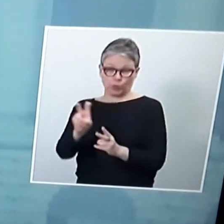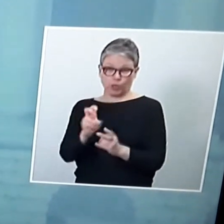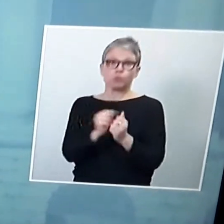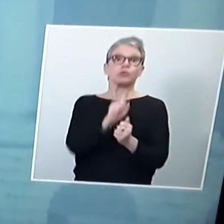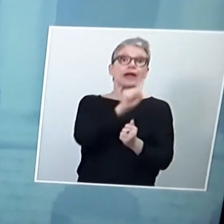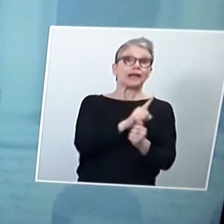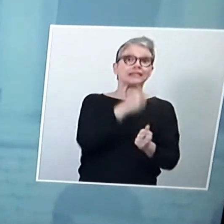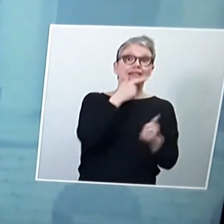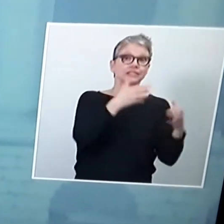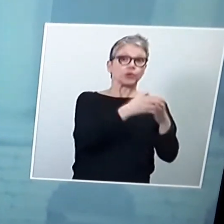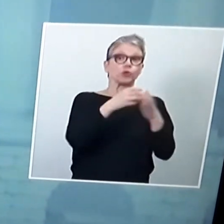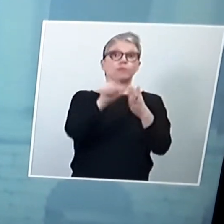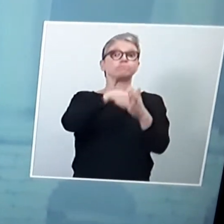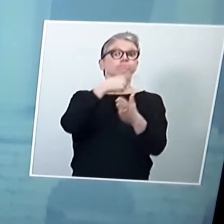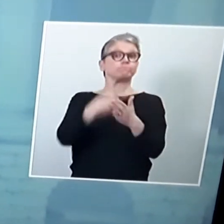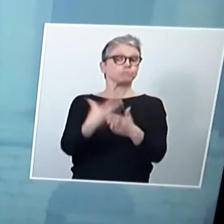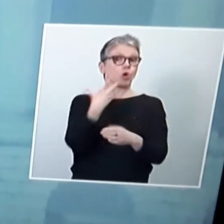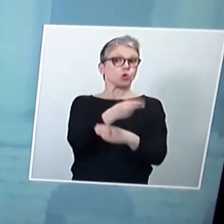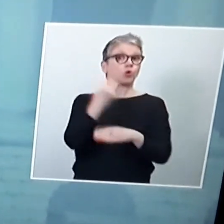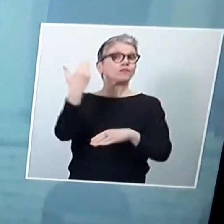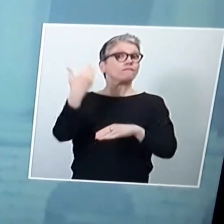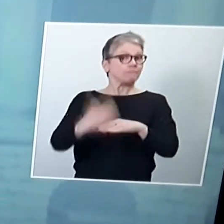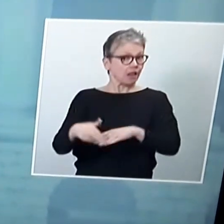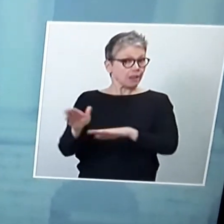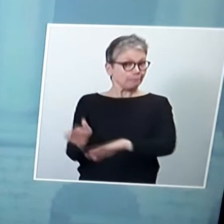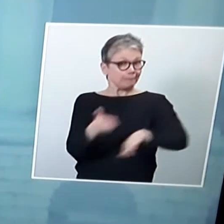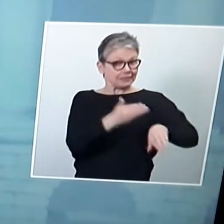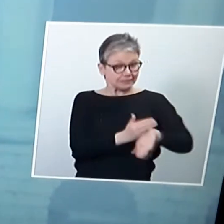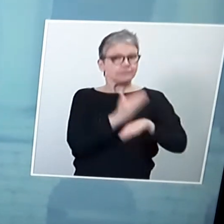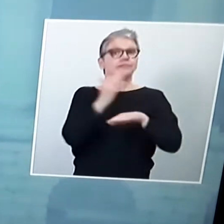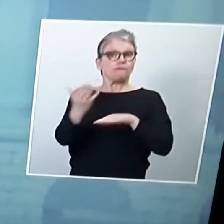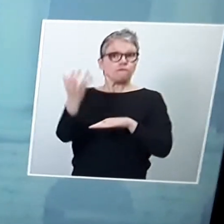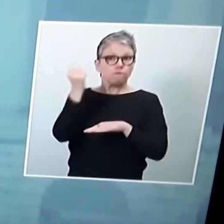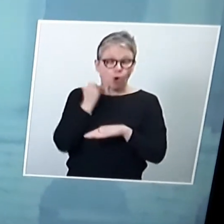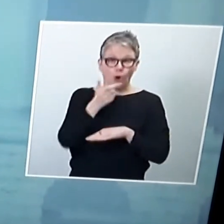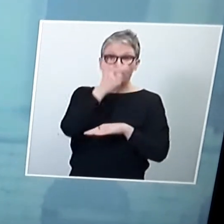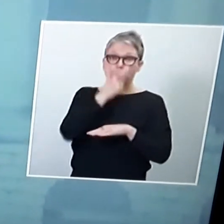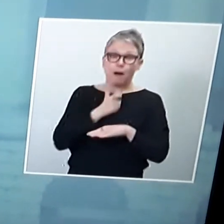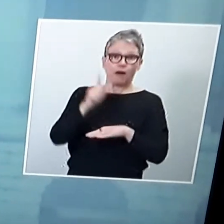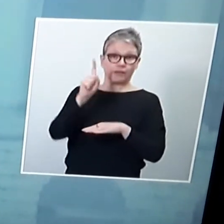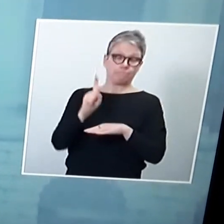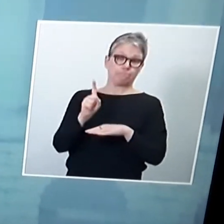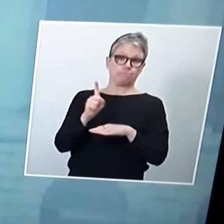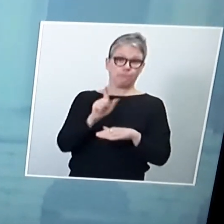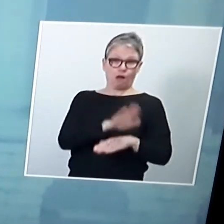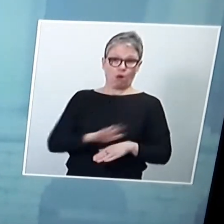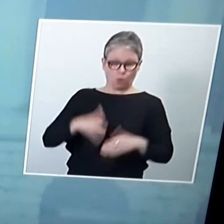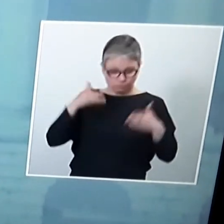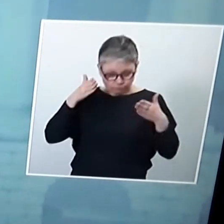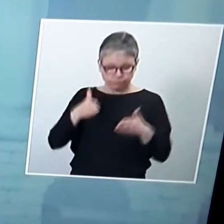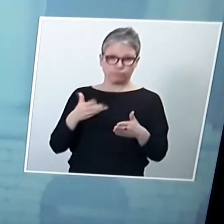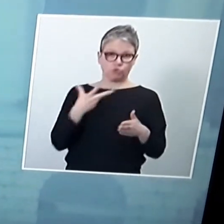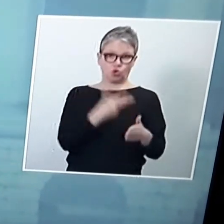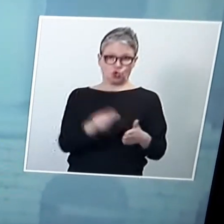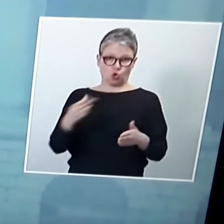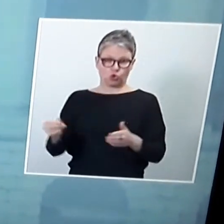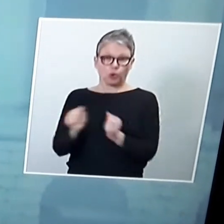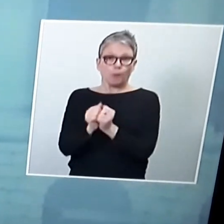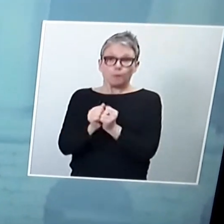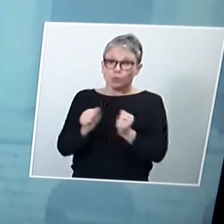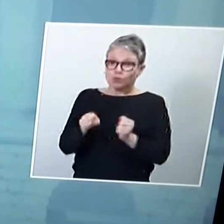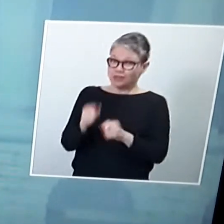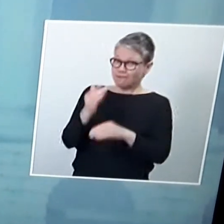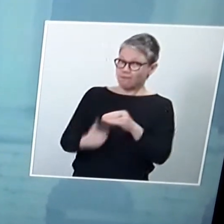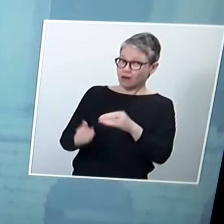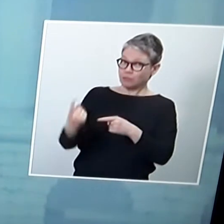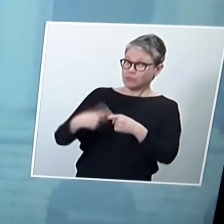ryhmät on rokotettu, niin voidaan kohdentaa pahemmille epidemia-alueille rokotteita, mutta tämän valmistelun osalta siitä vastaa